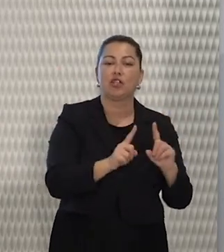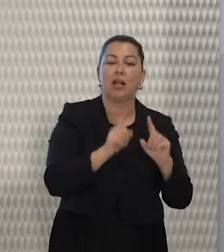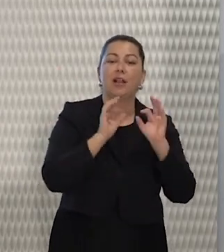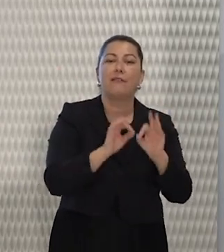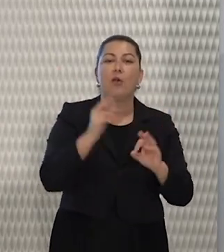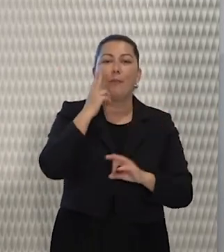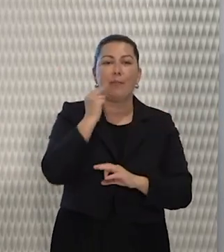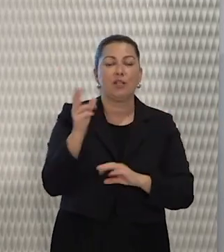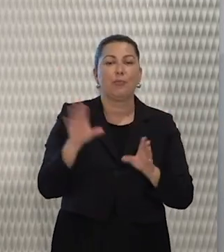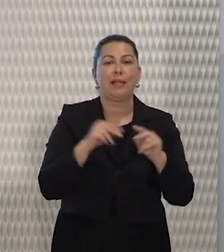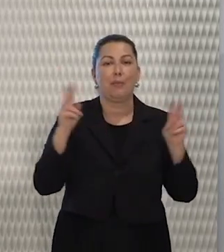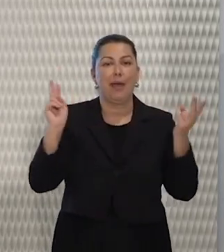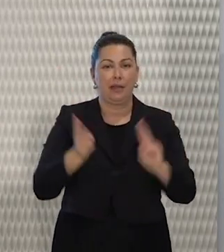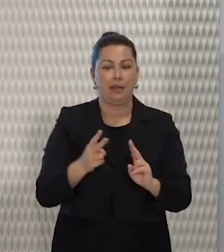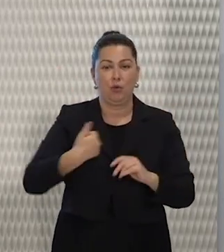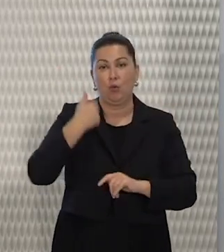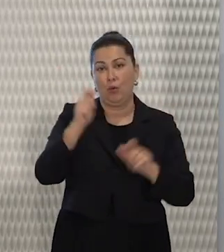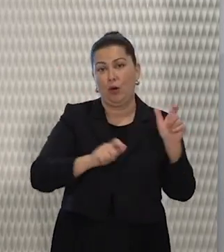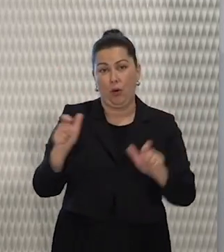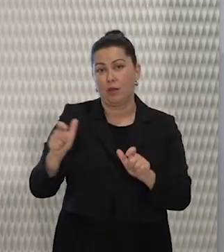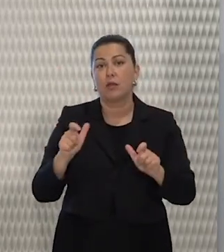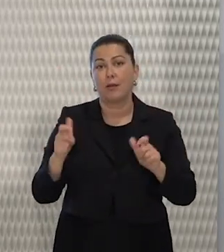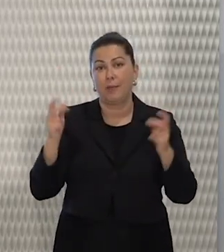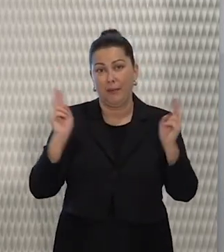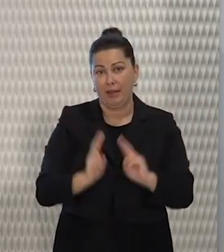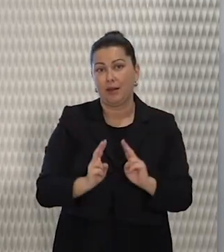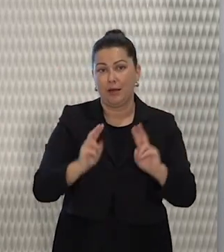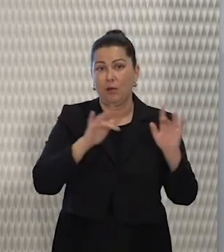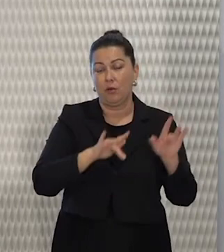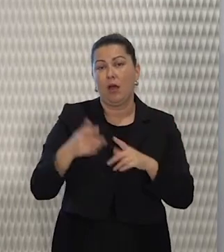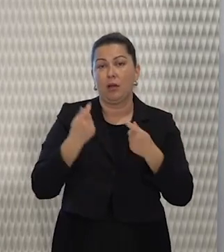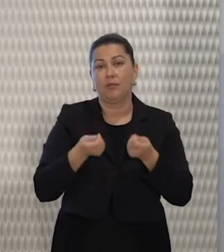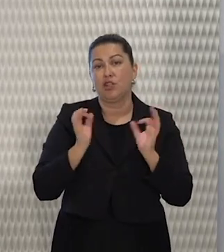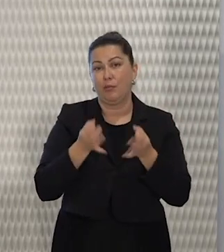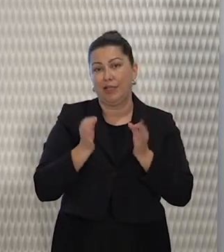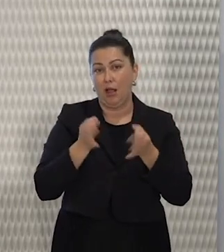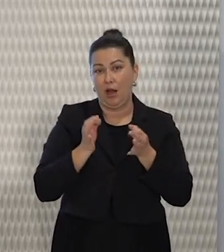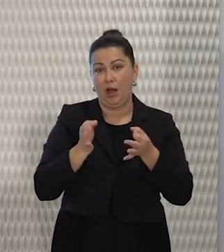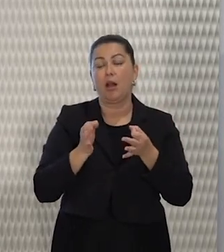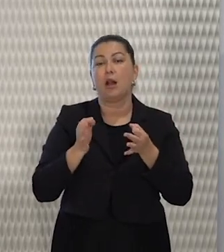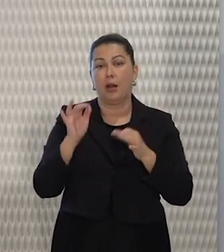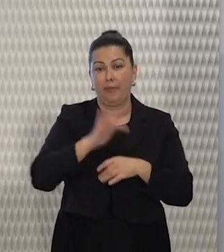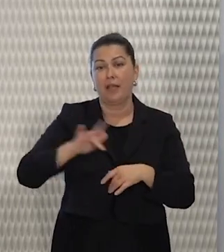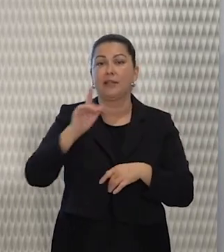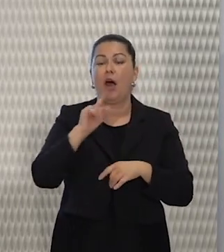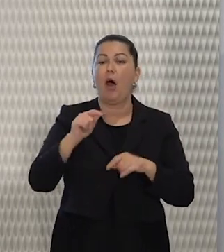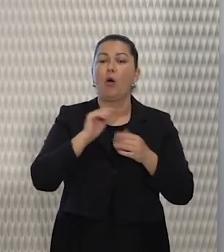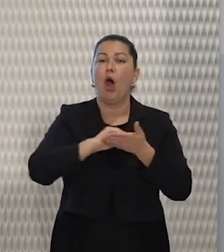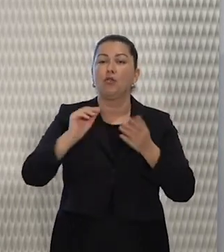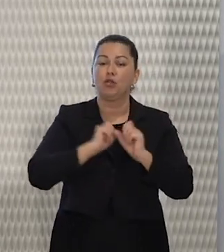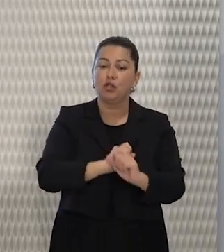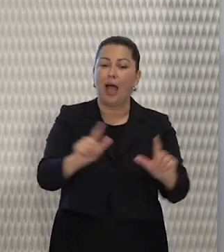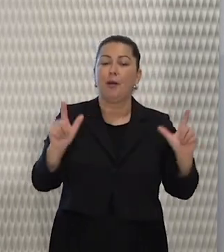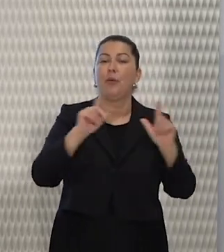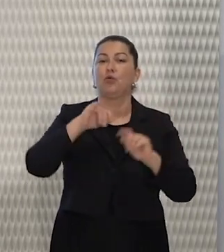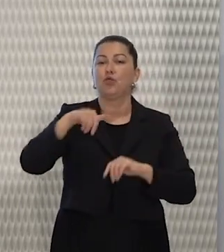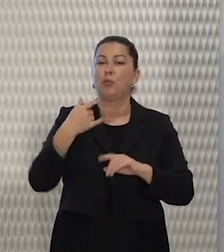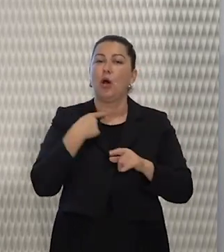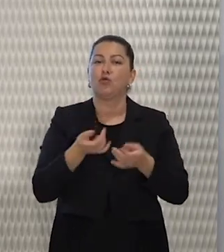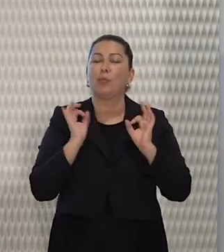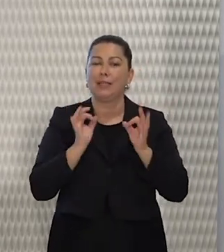mit Beeinträchtigung, für junge Menschen. Und die sind wirklich maßgeschneidert. Auch schon in der Ausschreibung sind die Jobs